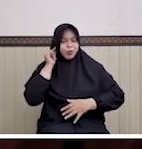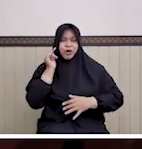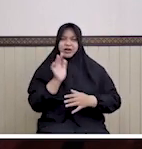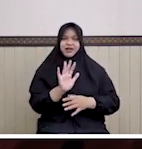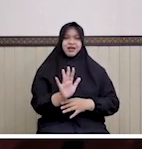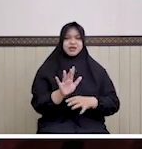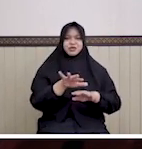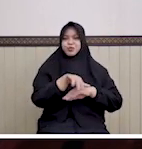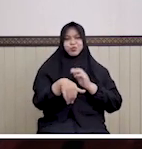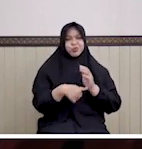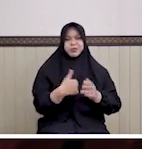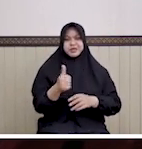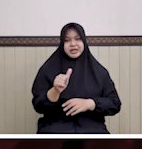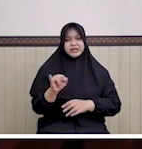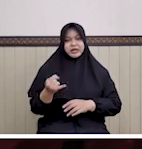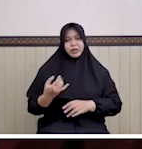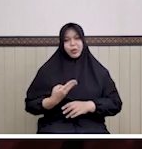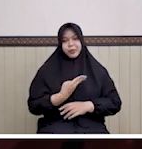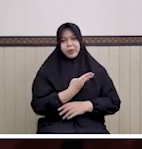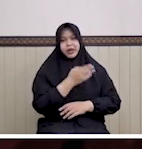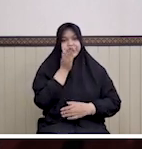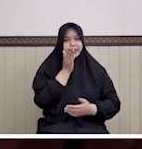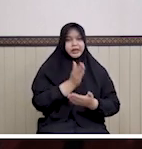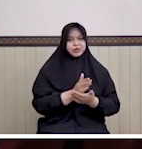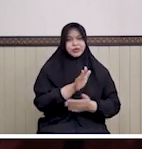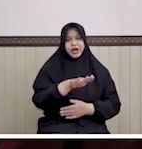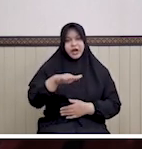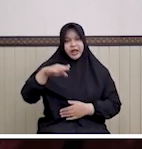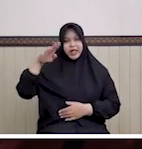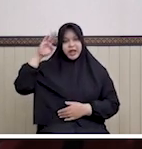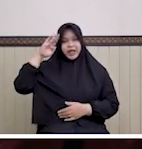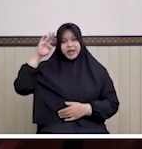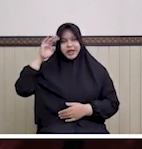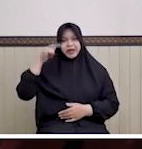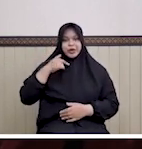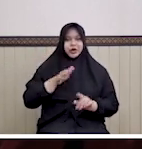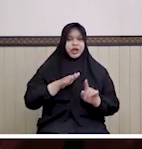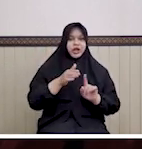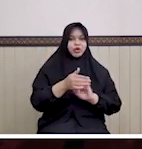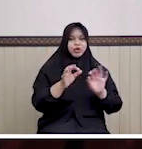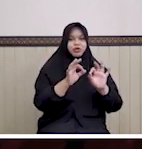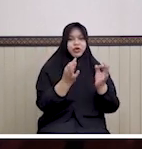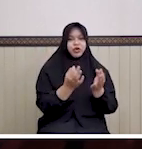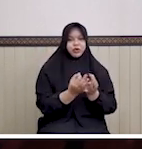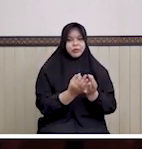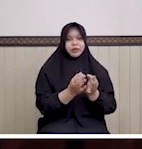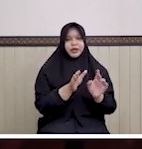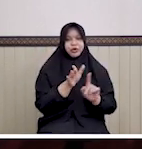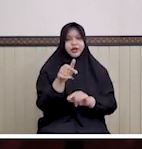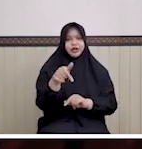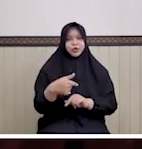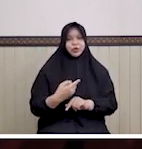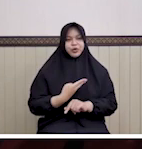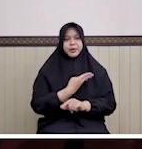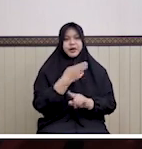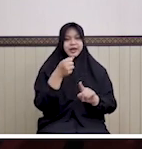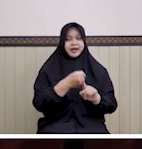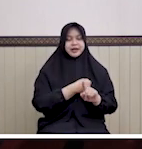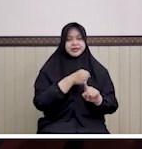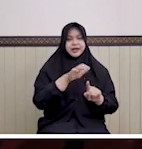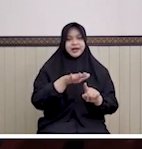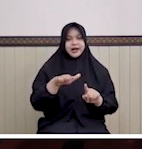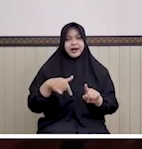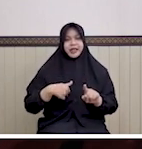tetap tadi sudah ditegaskan yaitu ya untuk anak laki-laki juga dilindungi oleh forum perlindungan korban terakhir jadi untuk